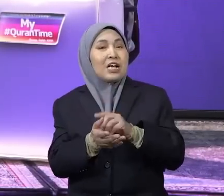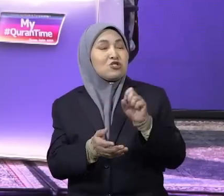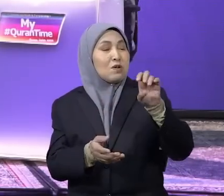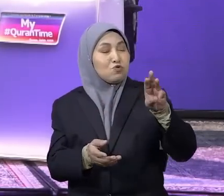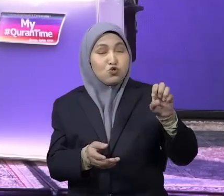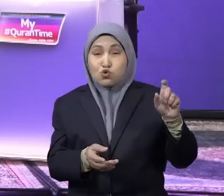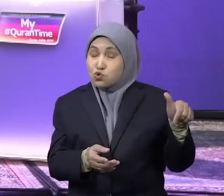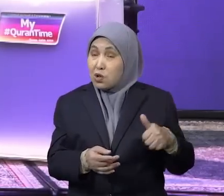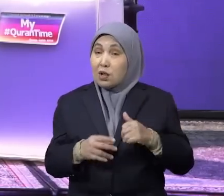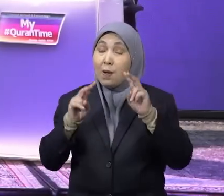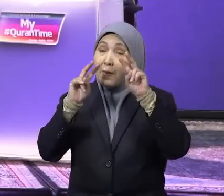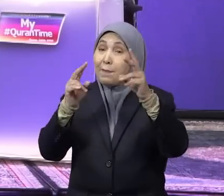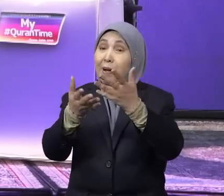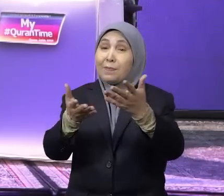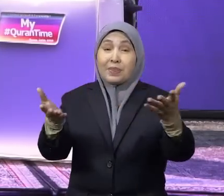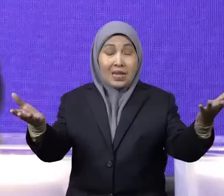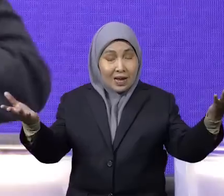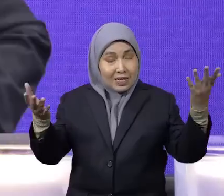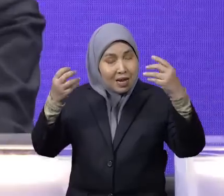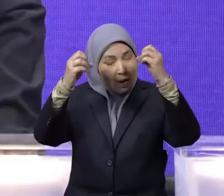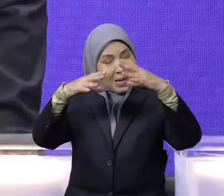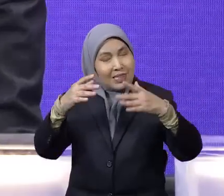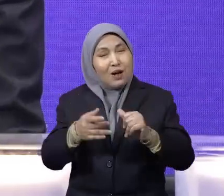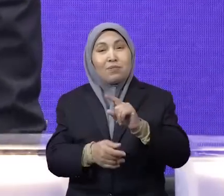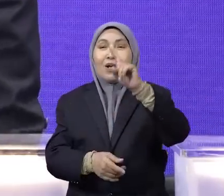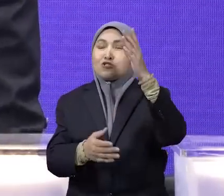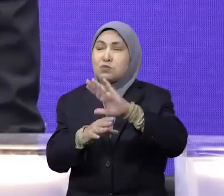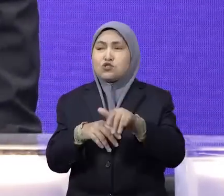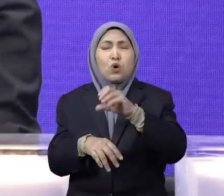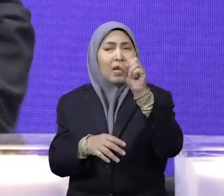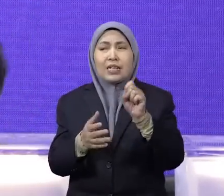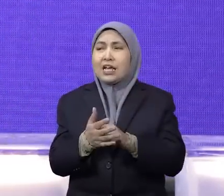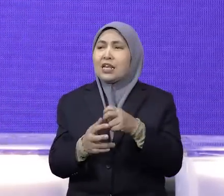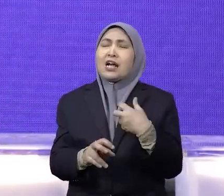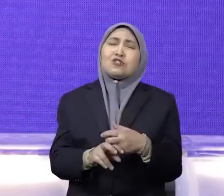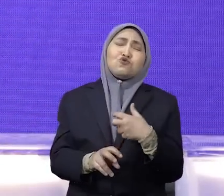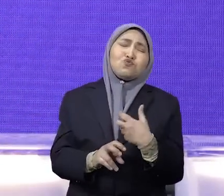ayah, hadirin hadirat yang dirahmati Allah sekalian. Soalan ni sebenarnya susah.